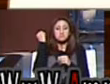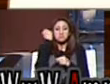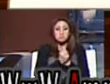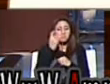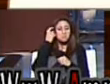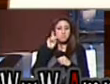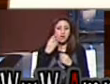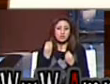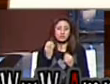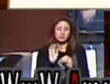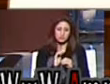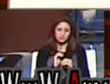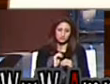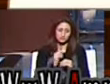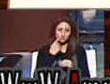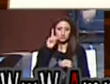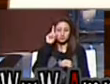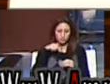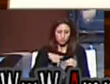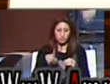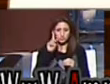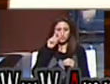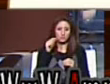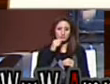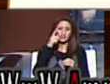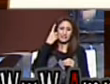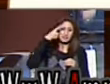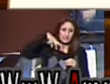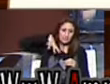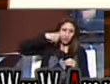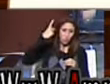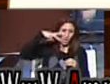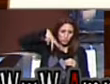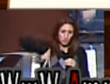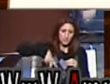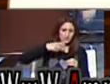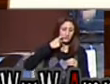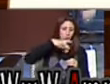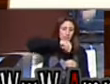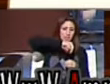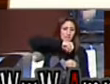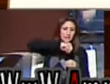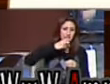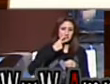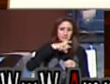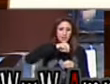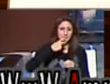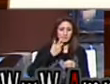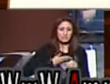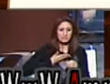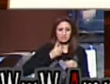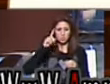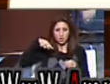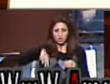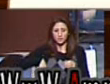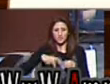في هذه الجريمه حتى الان. ان شاء الله هنتوصل باذن الله فريق البحث واخواننا في القضاء مصلحة العام هنتوصل باذن الله